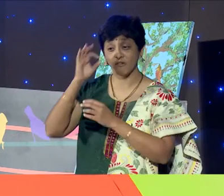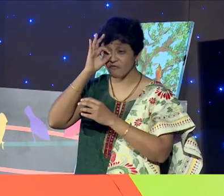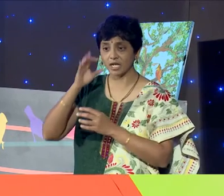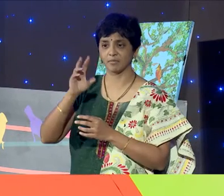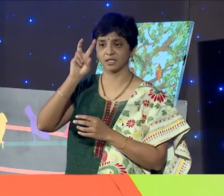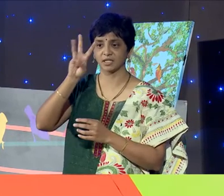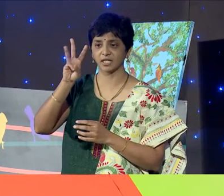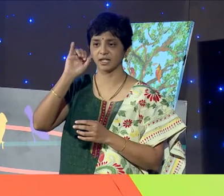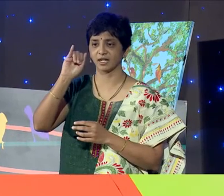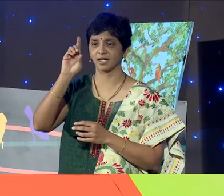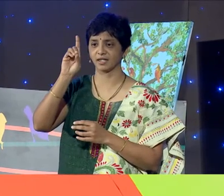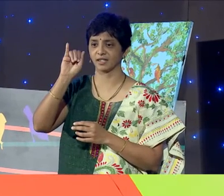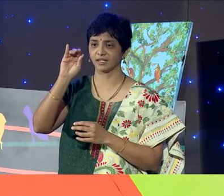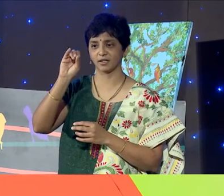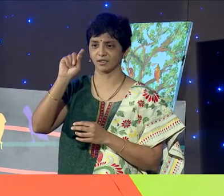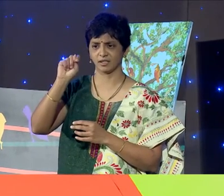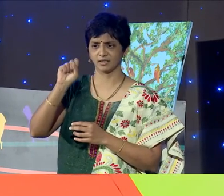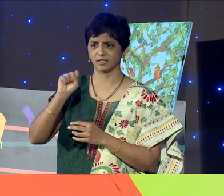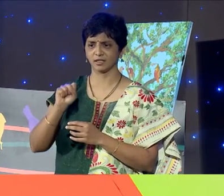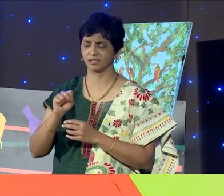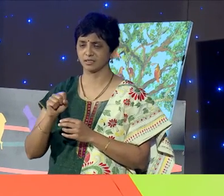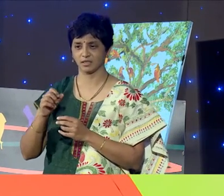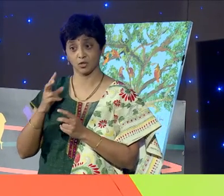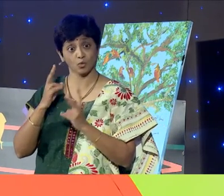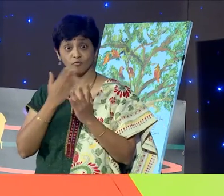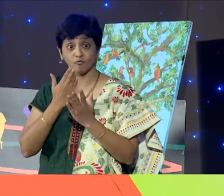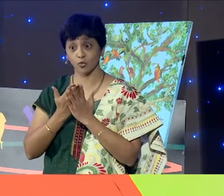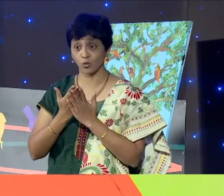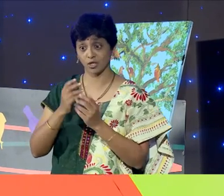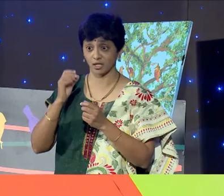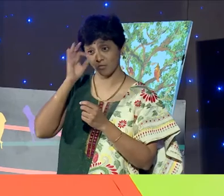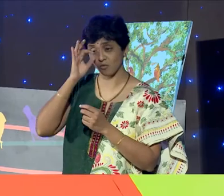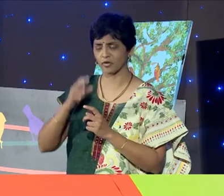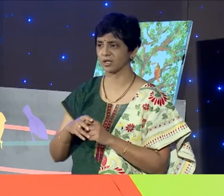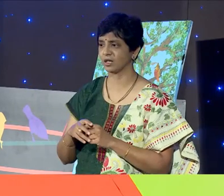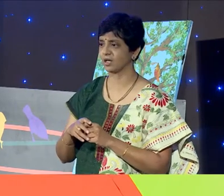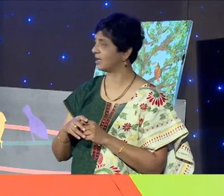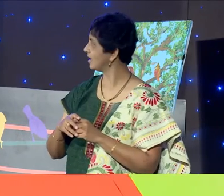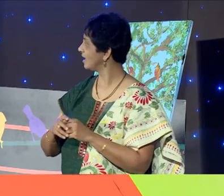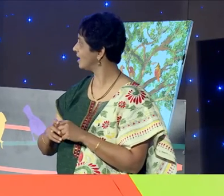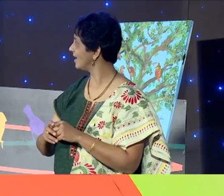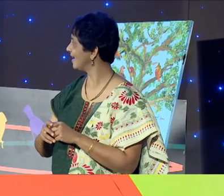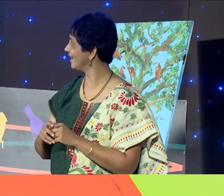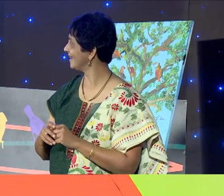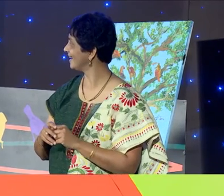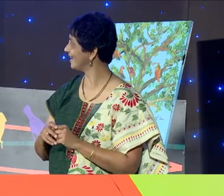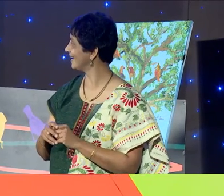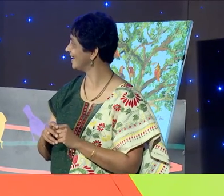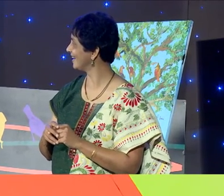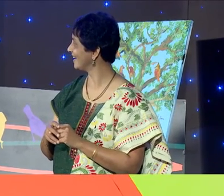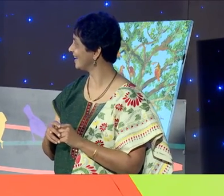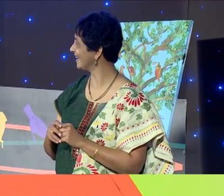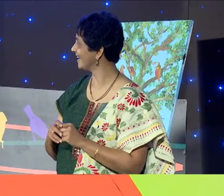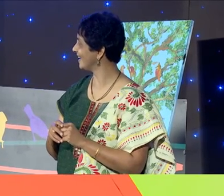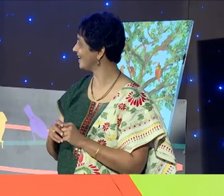अच्छी लगी। लेकिन एक बात मुझ में उसमें समझ में नहीं आई कि वो एक जो स्टूडेंट होता है वो हेलीकॉप्टर नहीं उड़ा पाया तो खुद उड़ गया, और तो ये थोड़ी कुछ